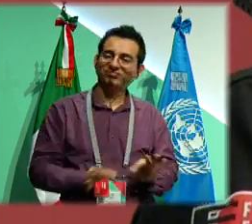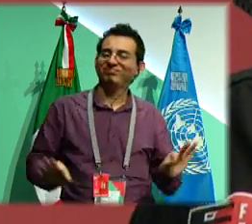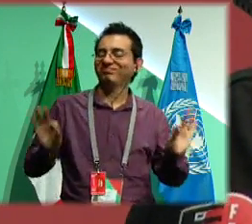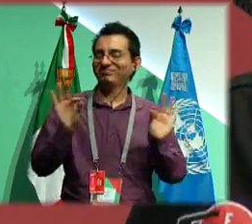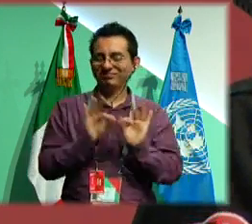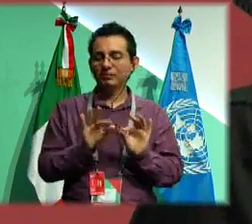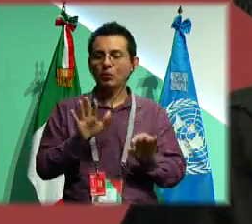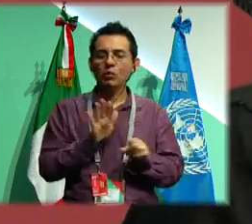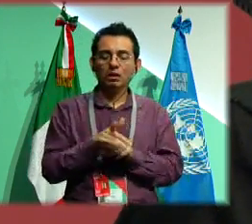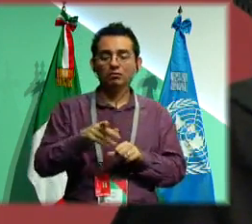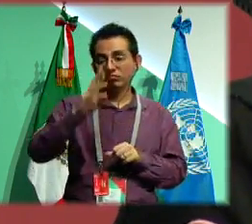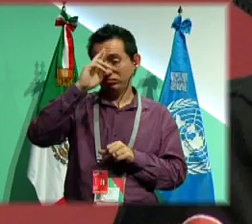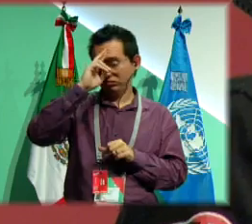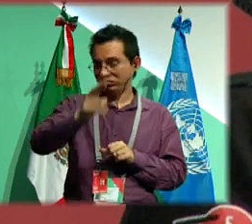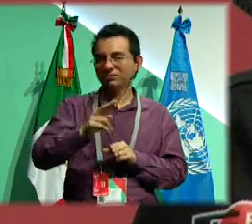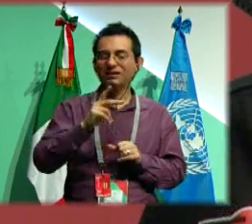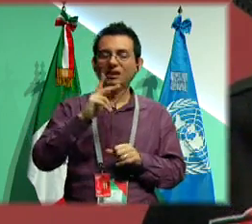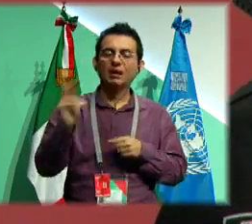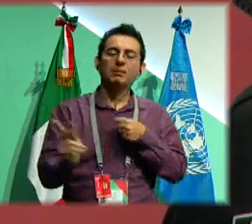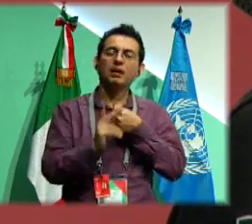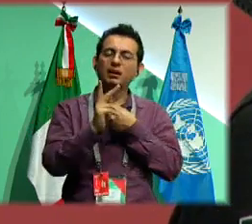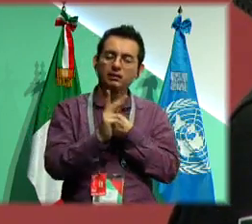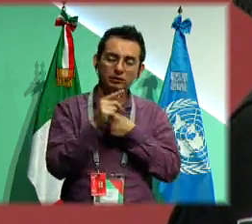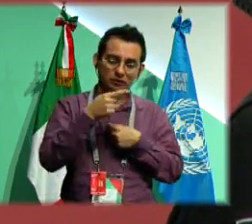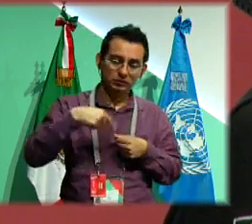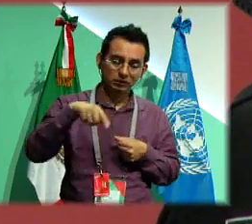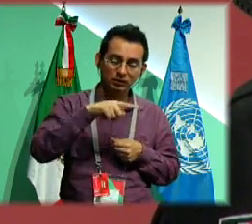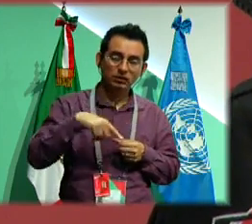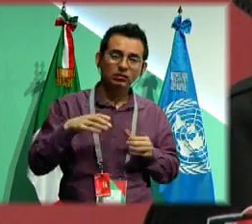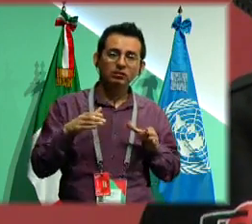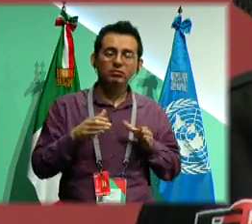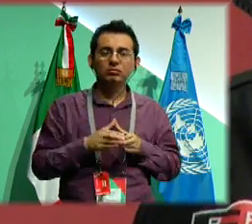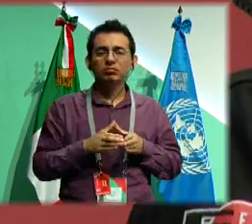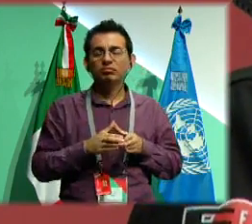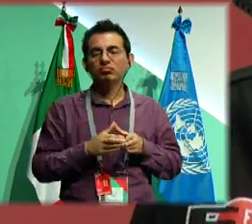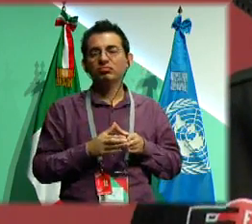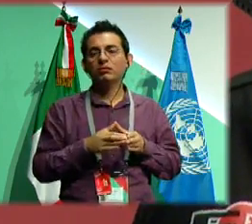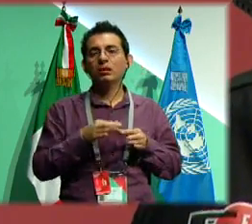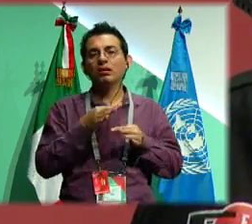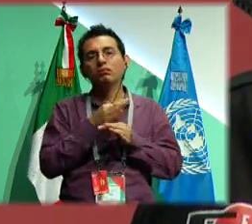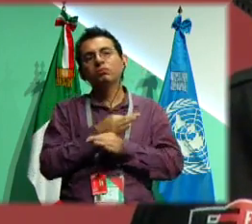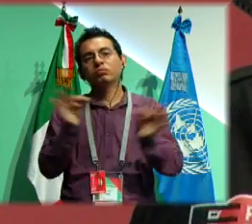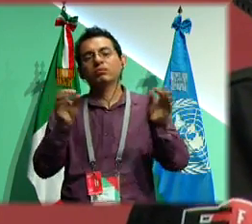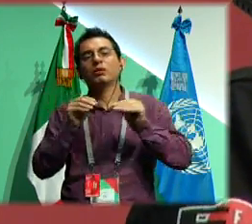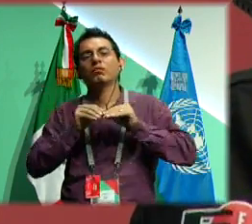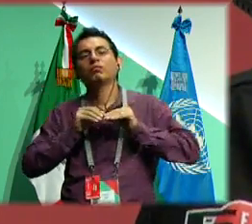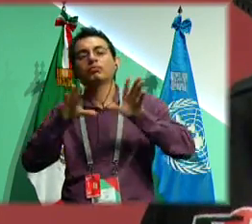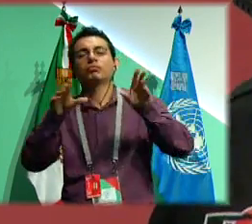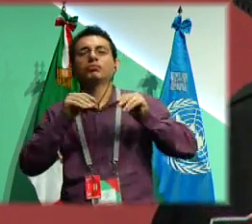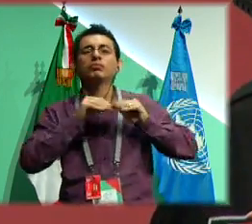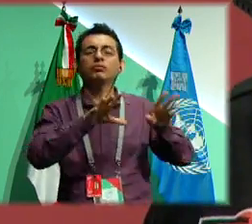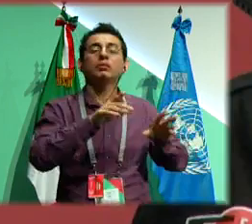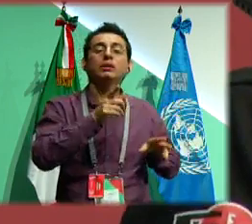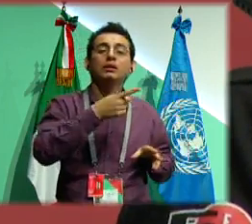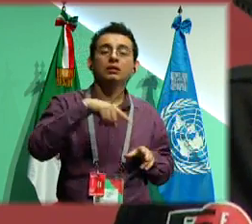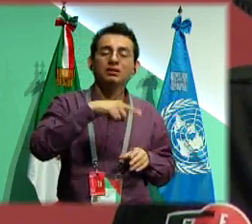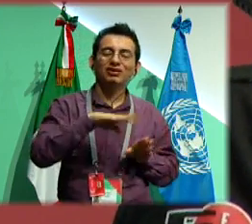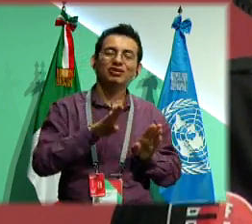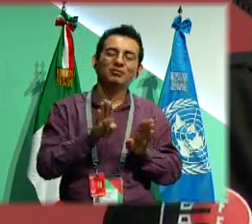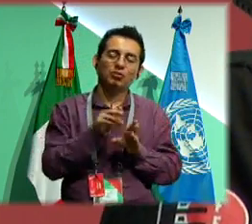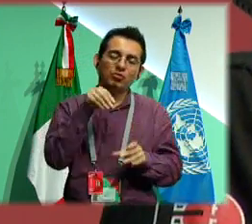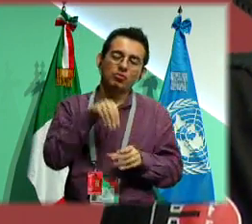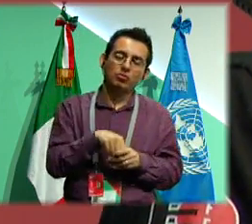de modifier le code source de certains produits. Ce genre d'opération est une